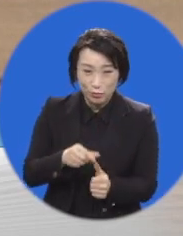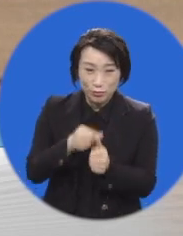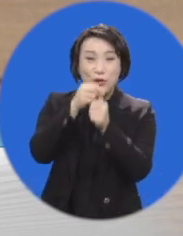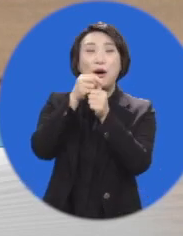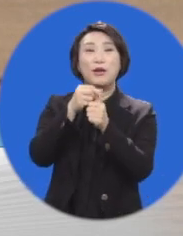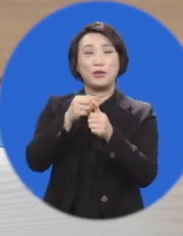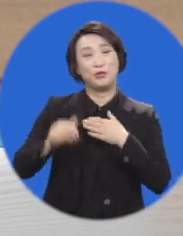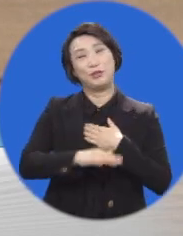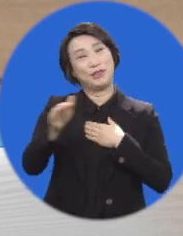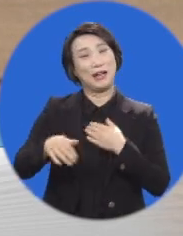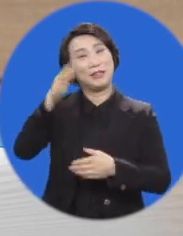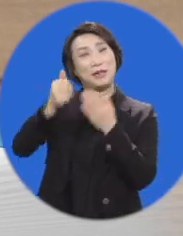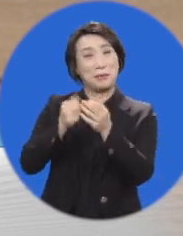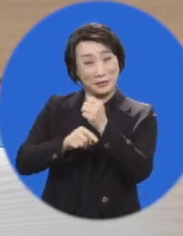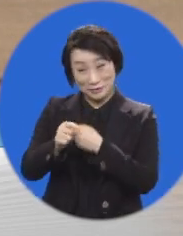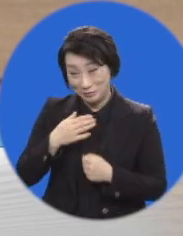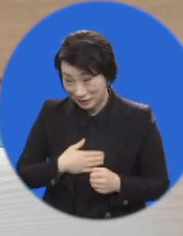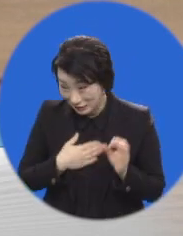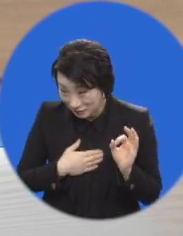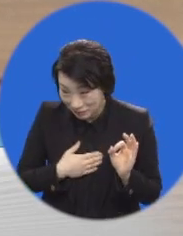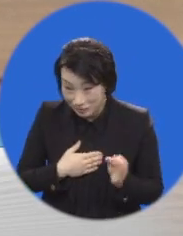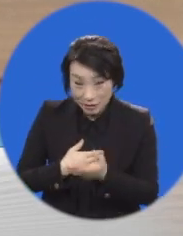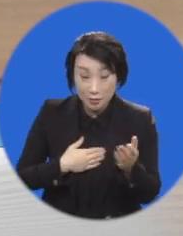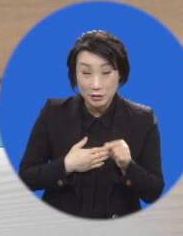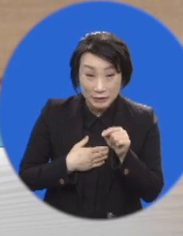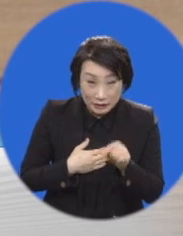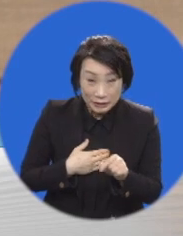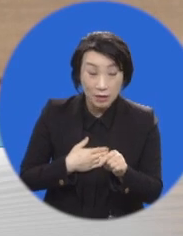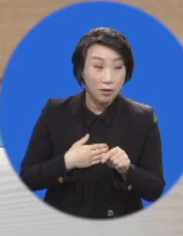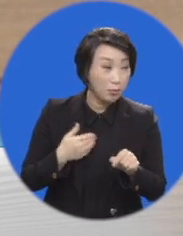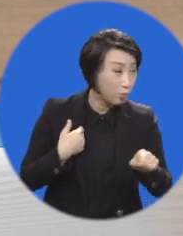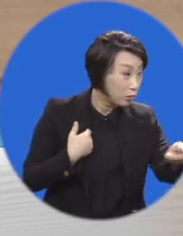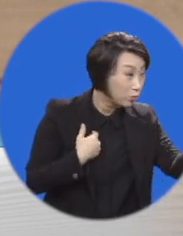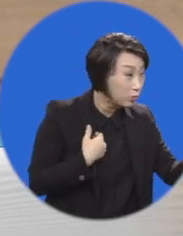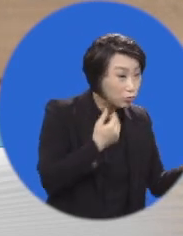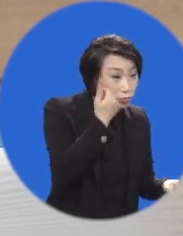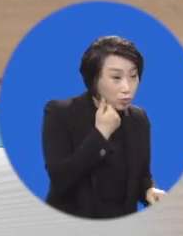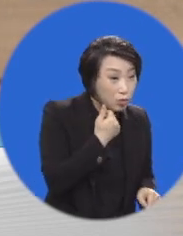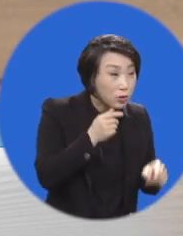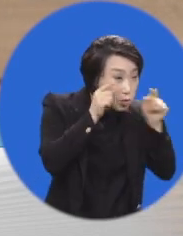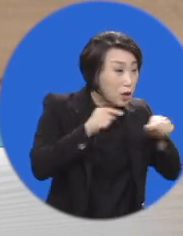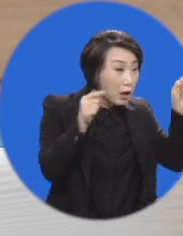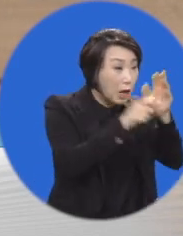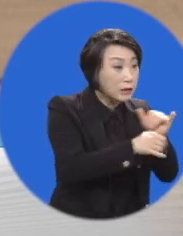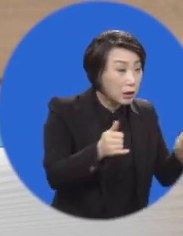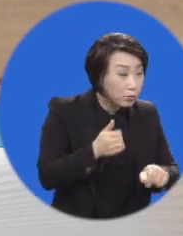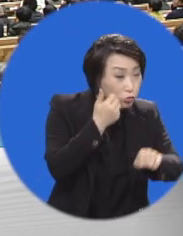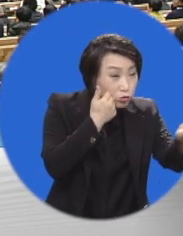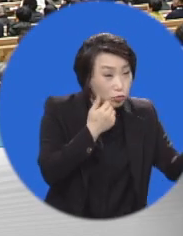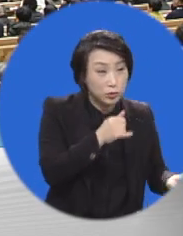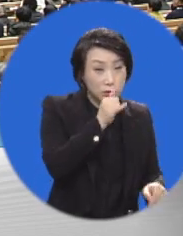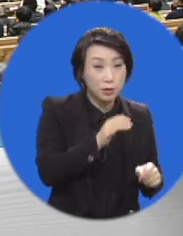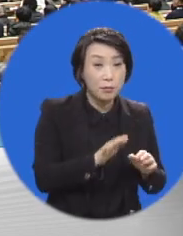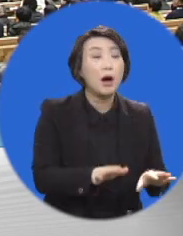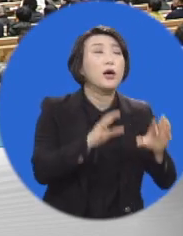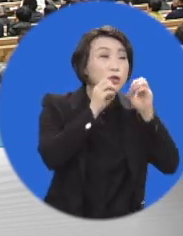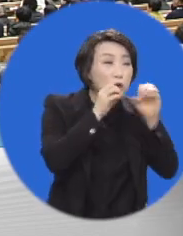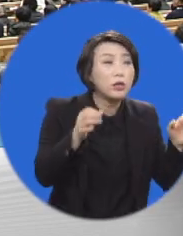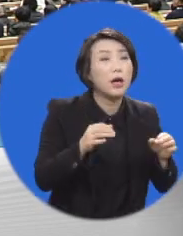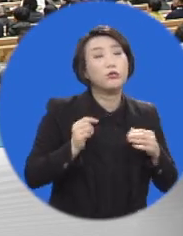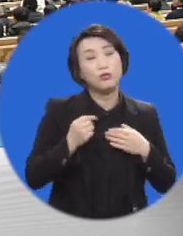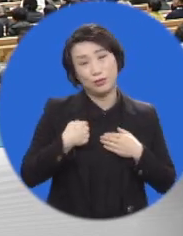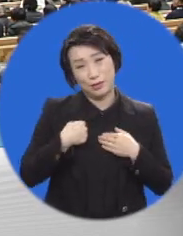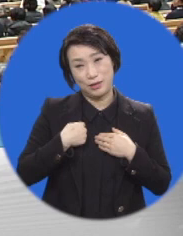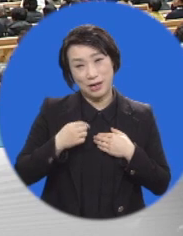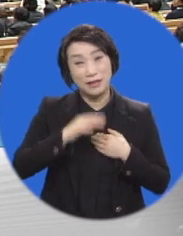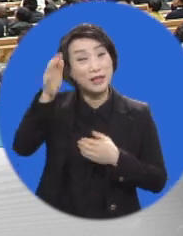구원받는 것이 뜻이요. 이 사실을 모르고 지옥 가는 사람에게 전해주는 것이